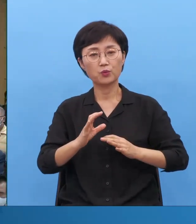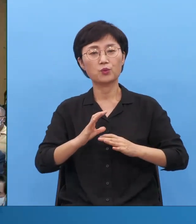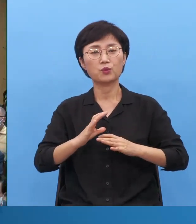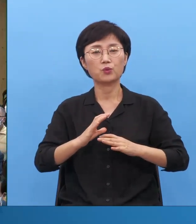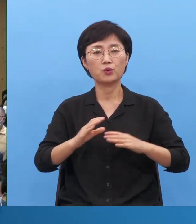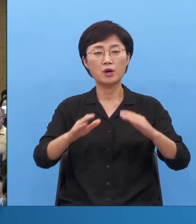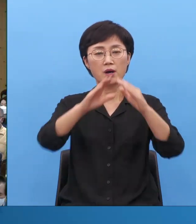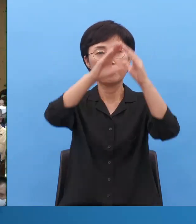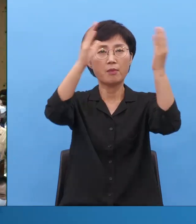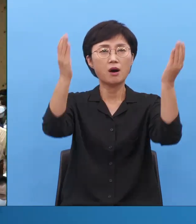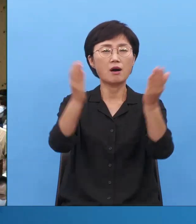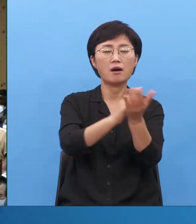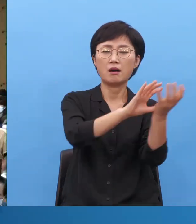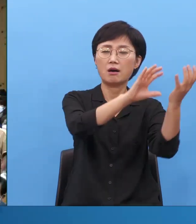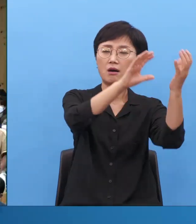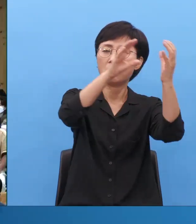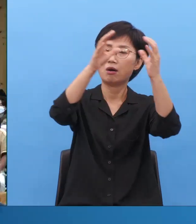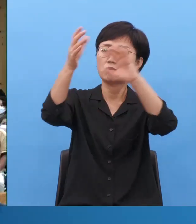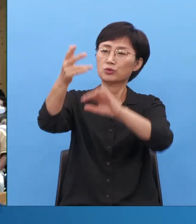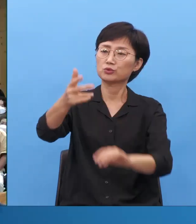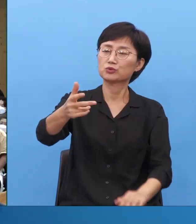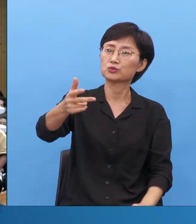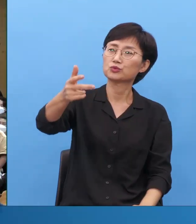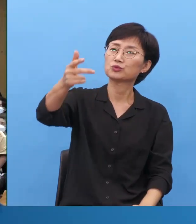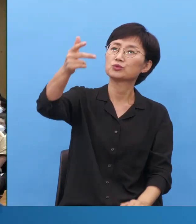놀라운 만유의